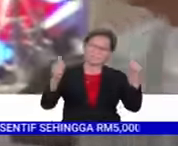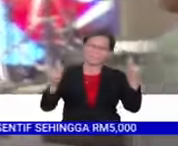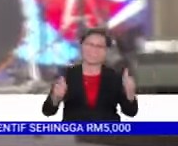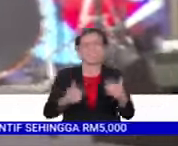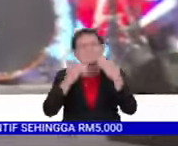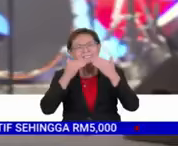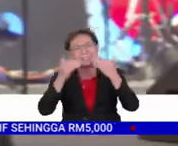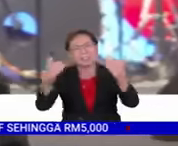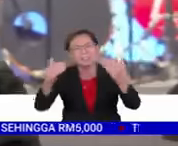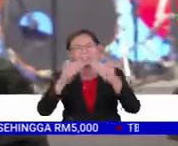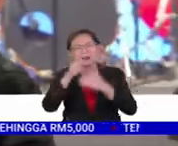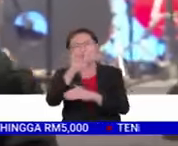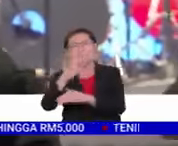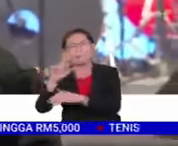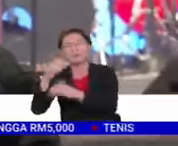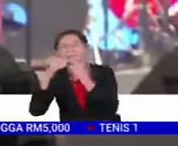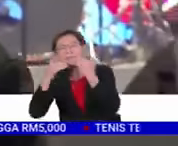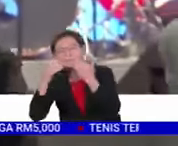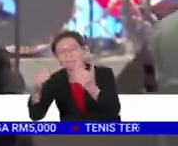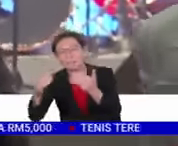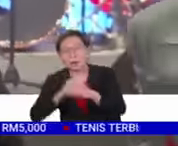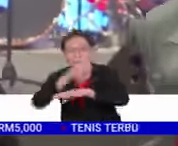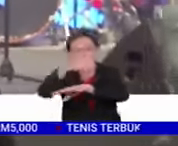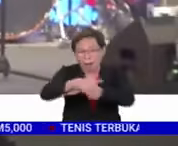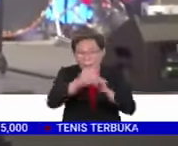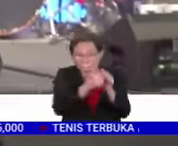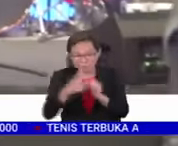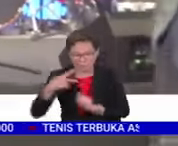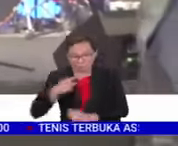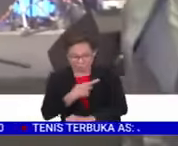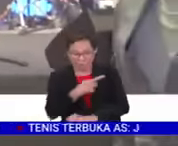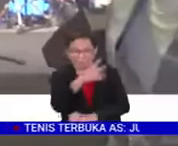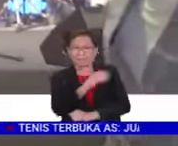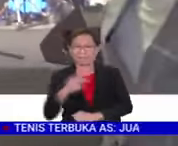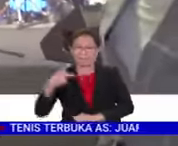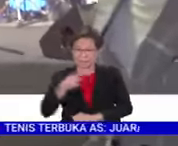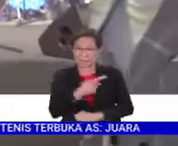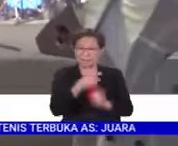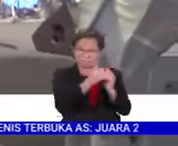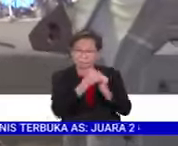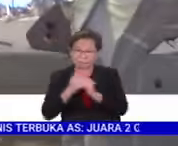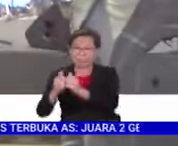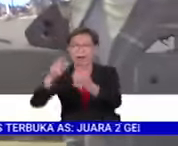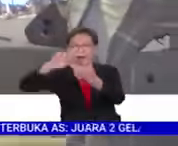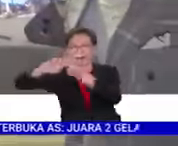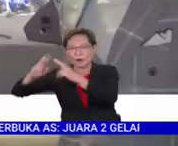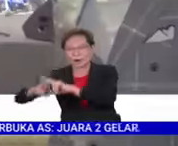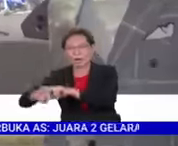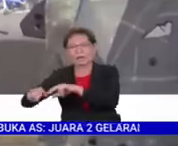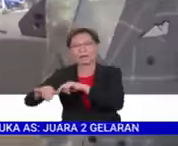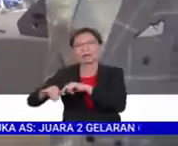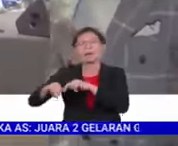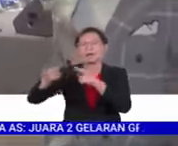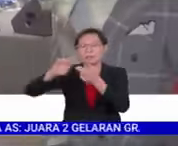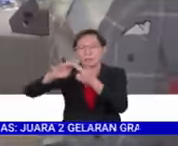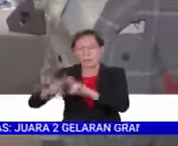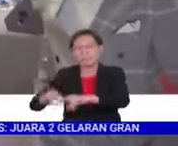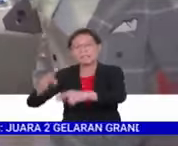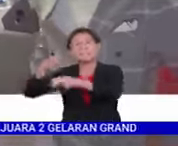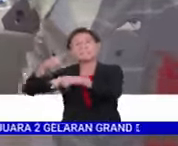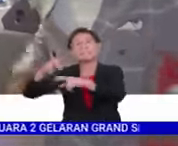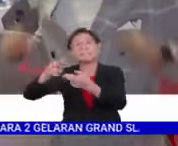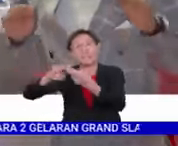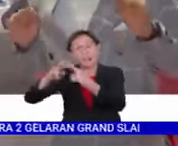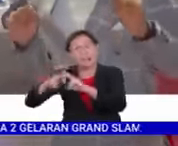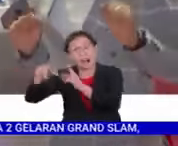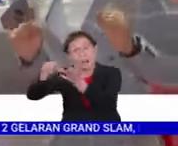Last kali. Terima kasih kepada Bel dan juga Kak Yang pada malam ni bersama dengan kita. Dan kita akan bersama pula dengan rakan setugas di Johor bagi